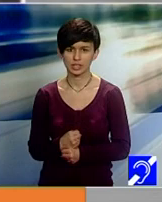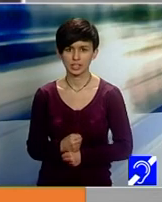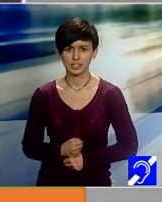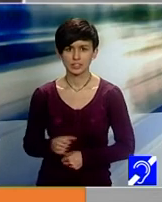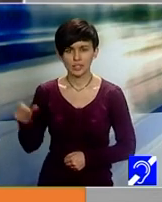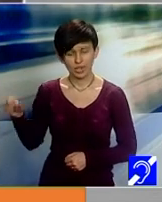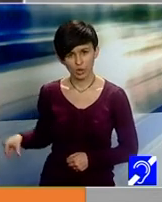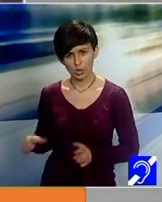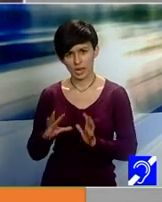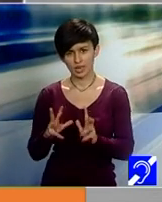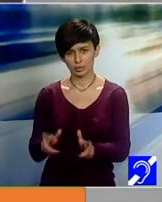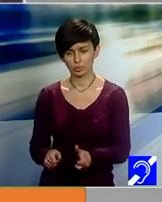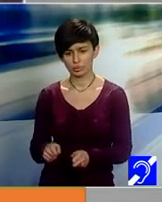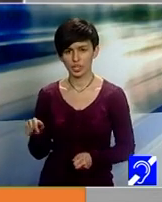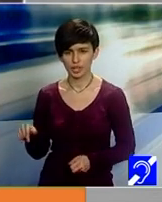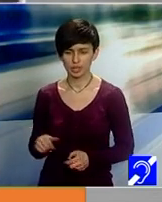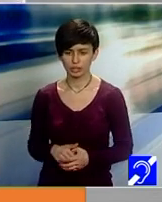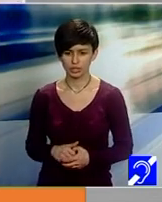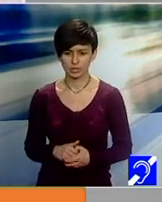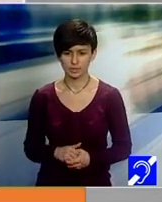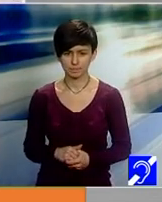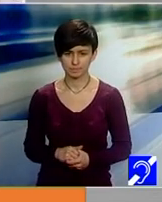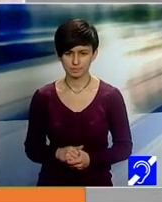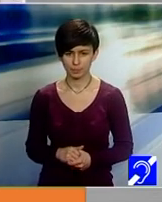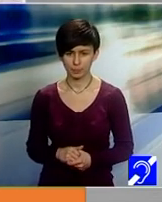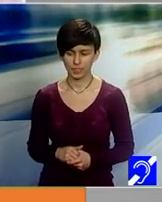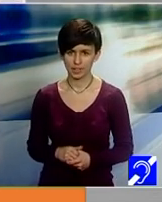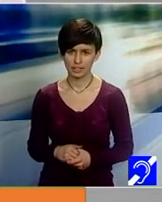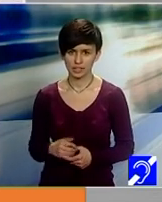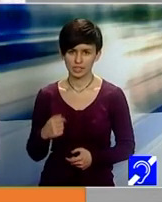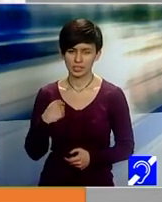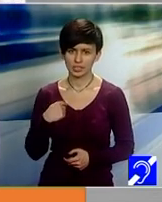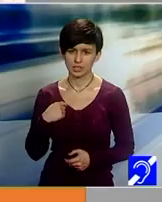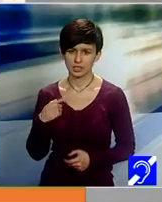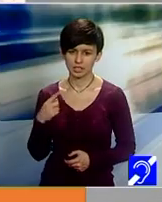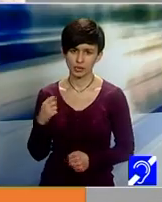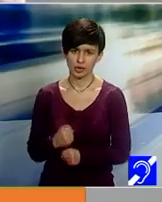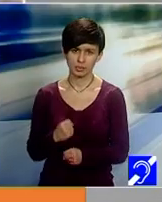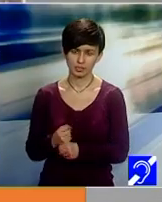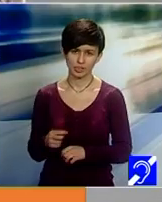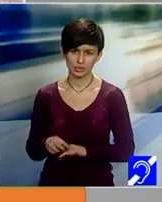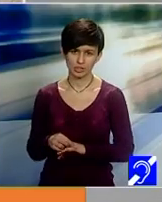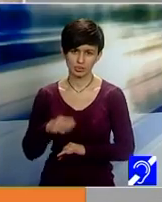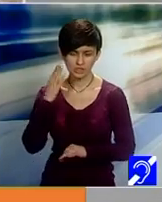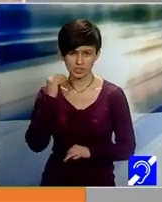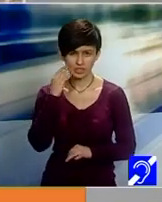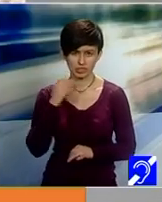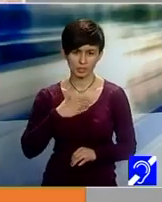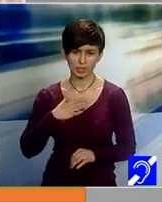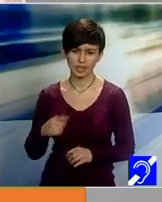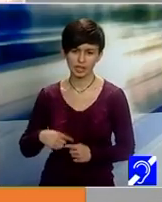agricultoare acolo. Am lucrat cu drag. Eu nunțile la fete le-am făcut după grădina